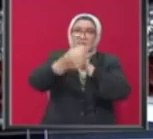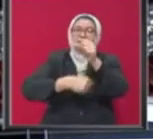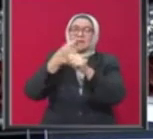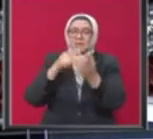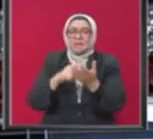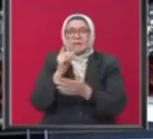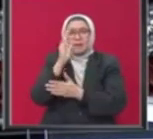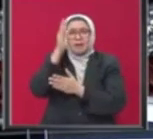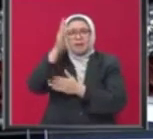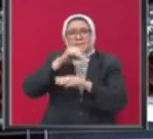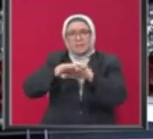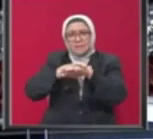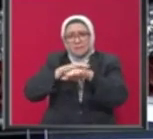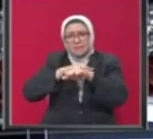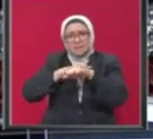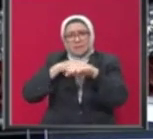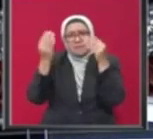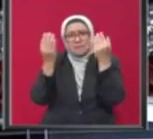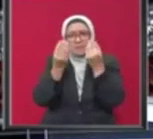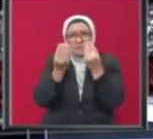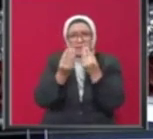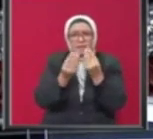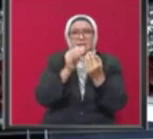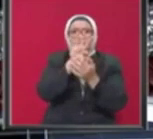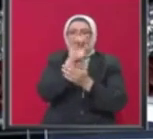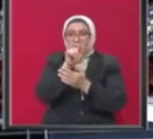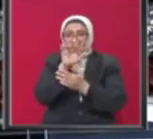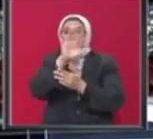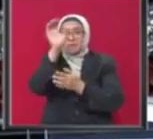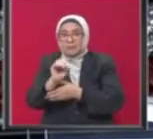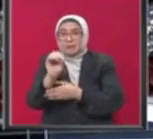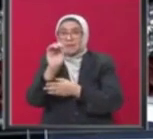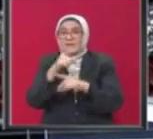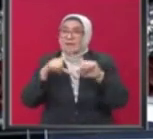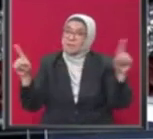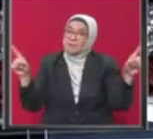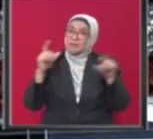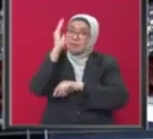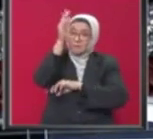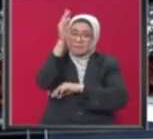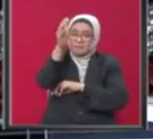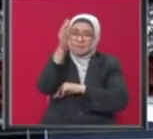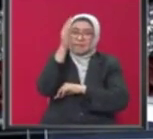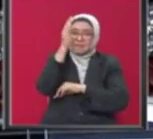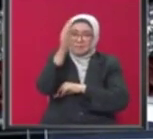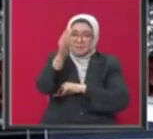akan menguncup sebanyak 4 poin 500 tapi akan dijangkau untuk